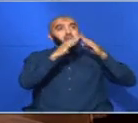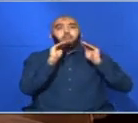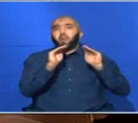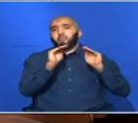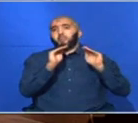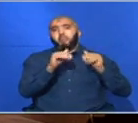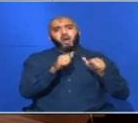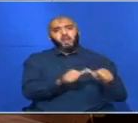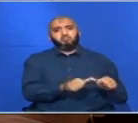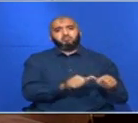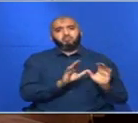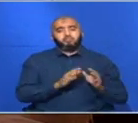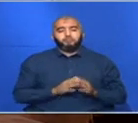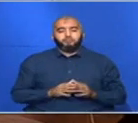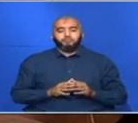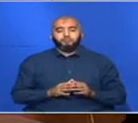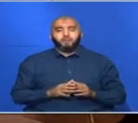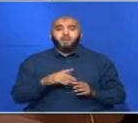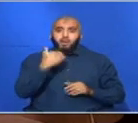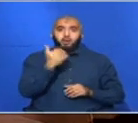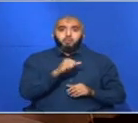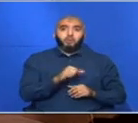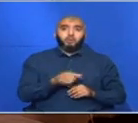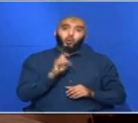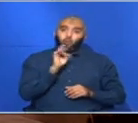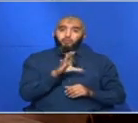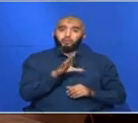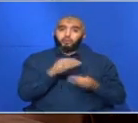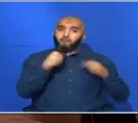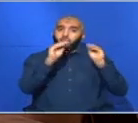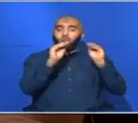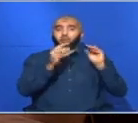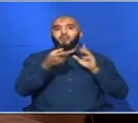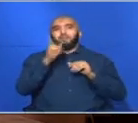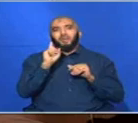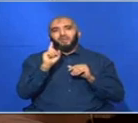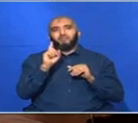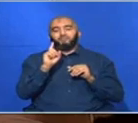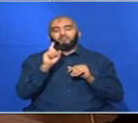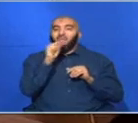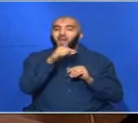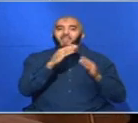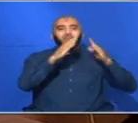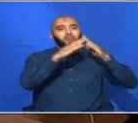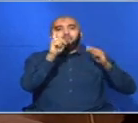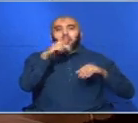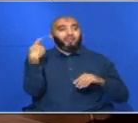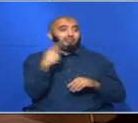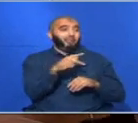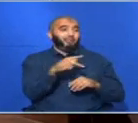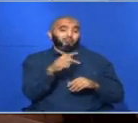يباع يعني لا يكون ذلك ولكن مع ذلك يعني هذا المال ليس لكم فقط